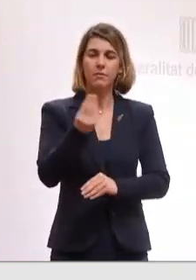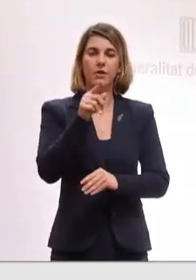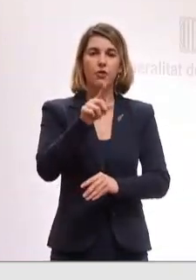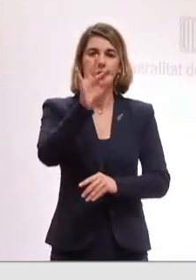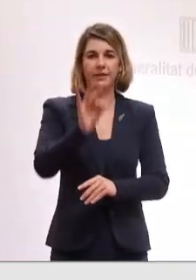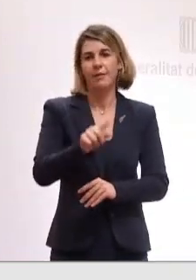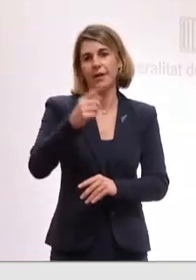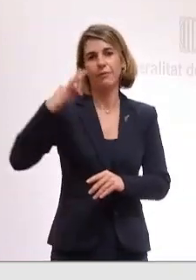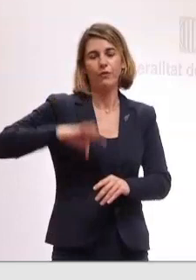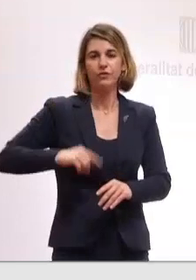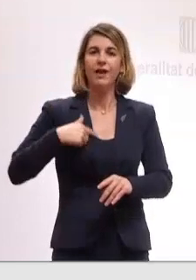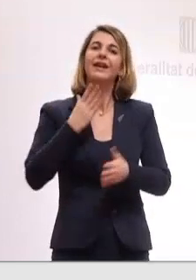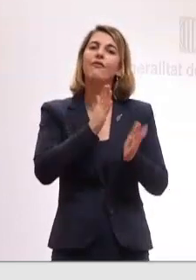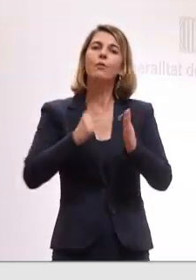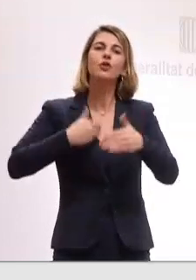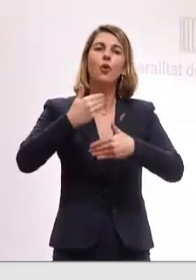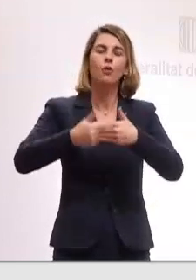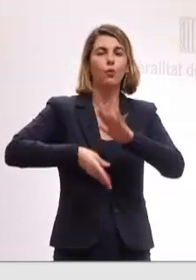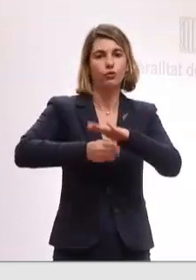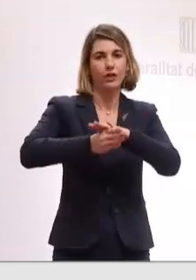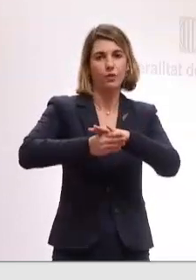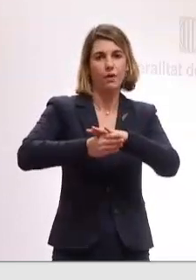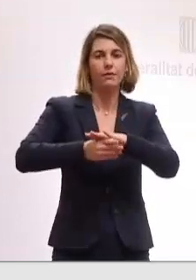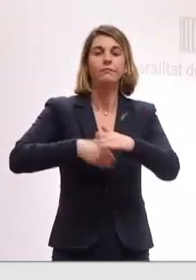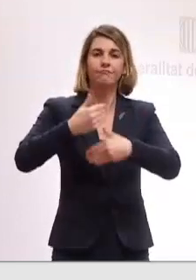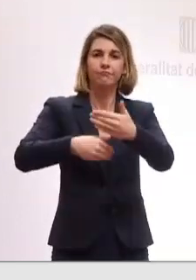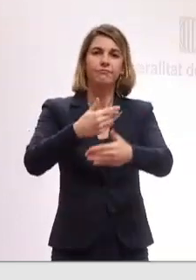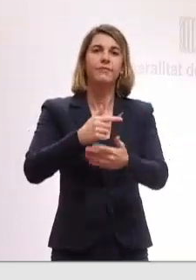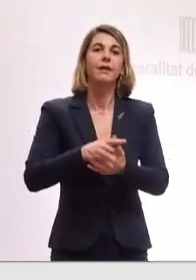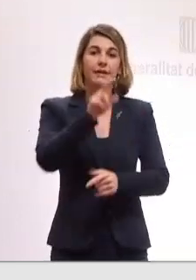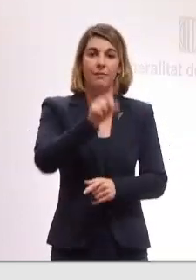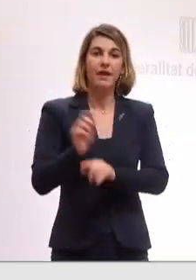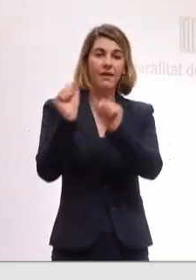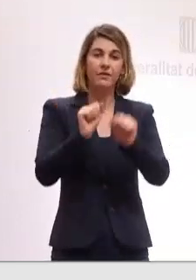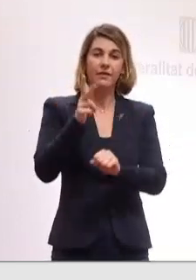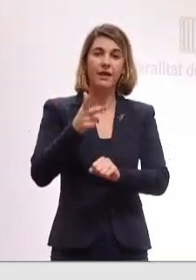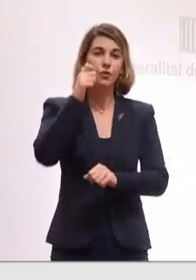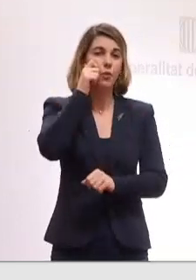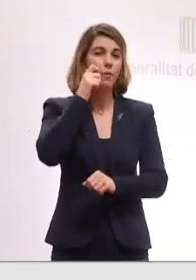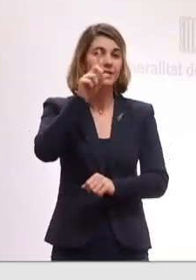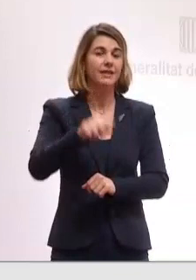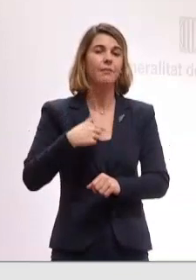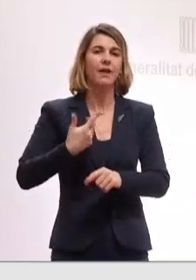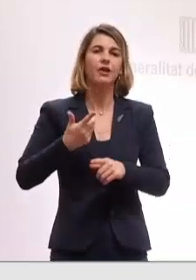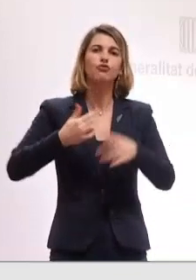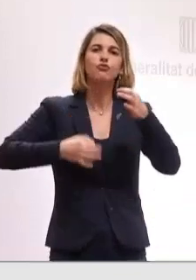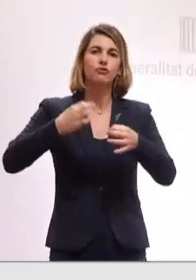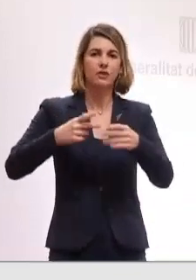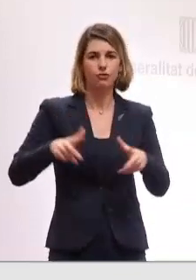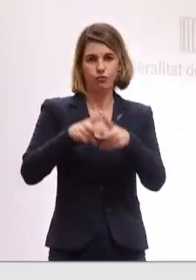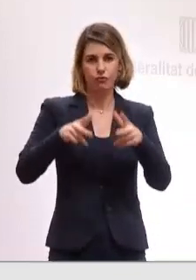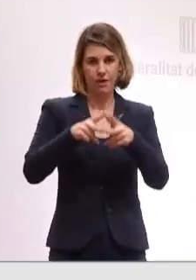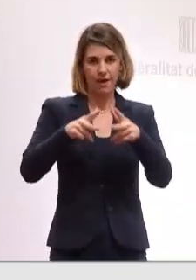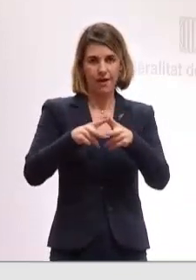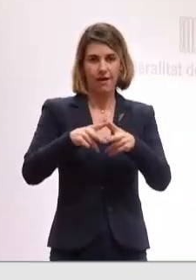i ha fomentat la formació contínua. A més, ha estat un defensor dels drets humans i ha contribuït a la promoció de la justícia social. La